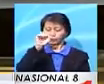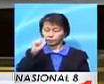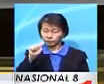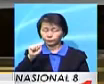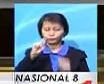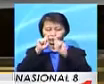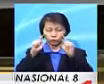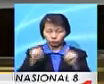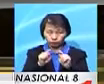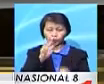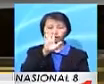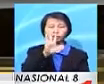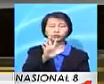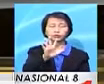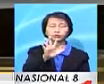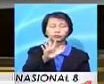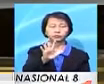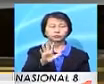24A/5.